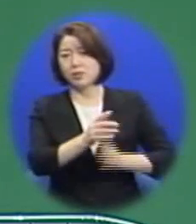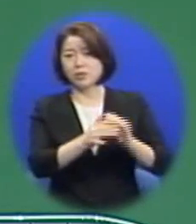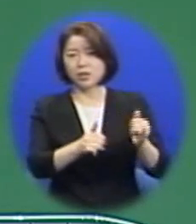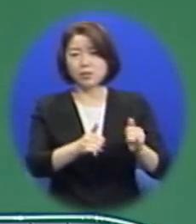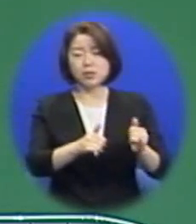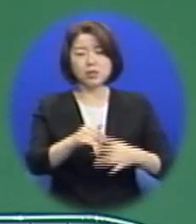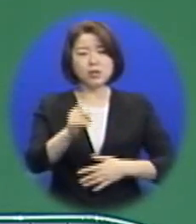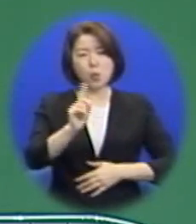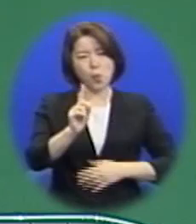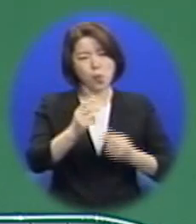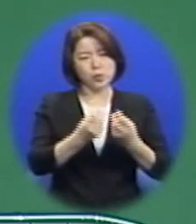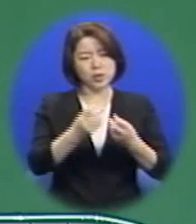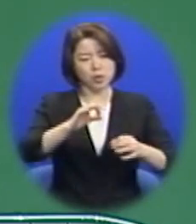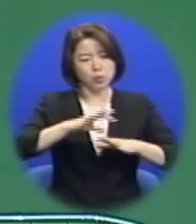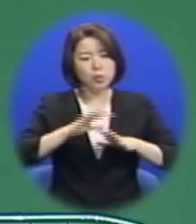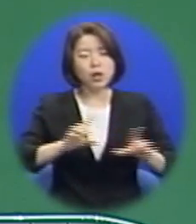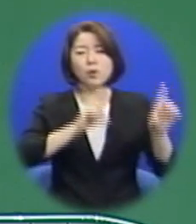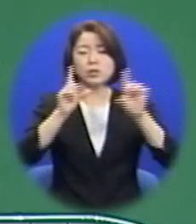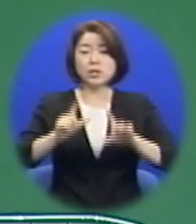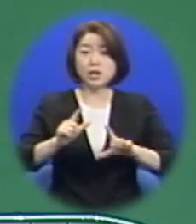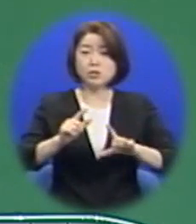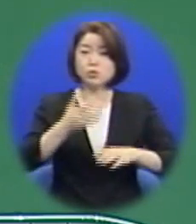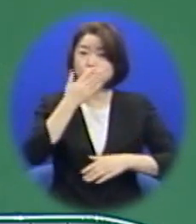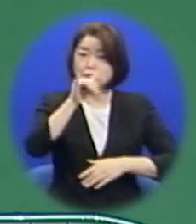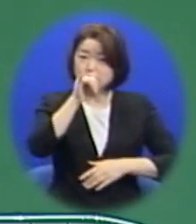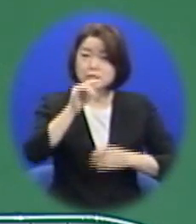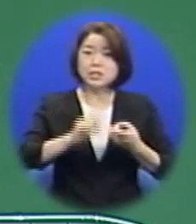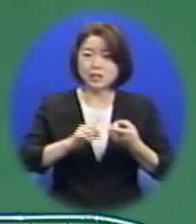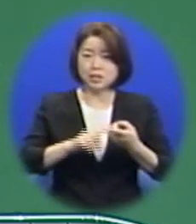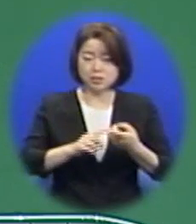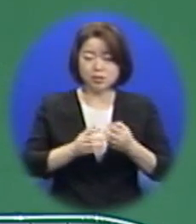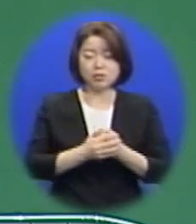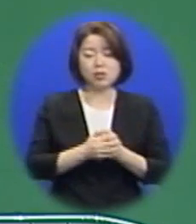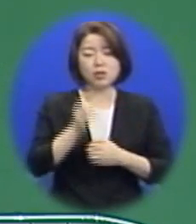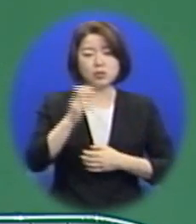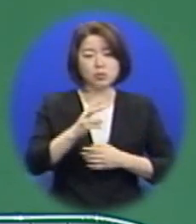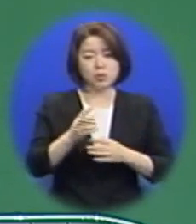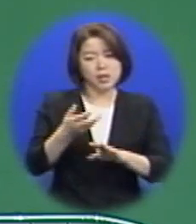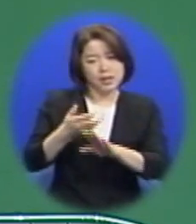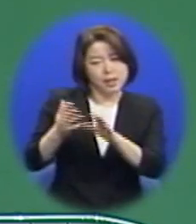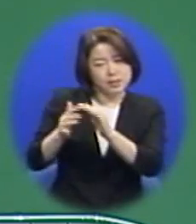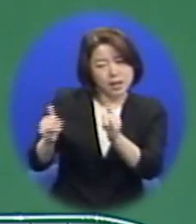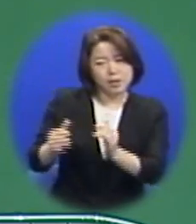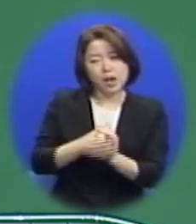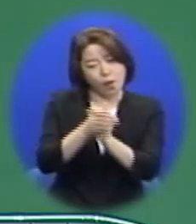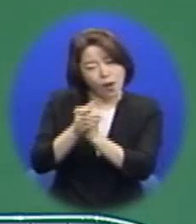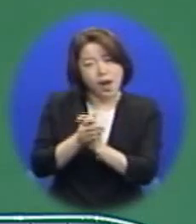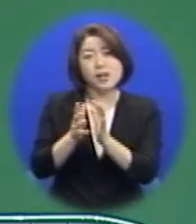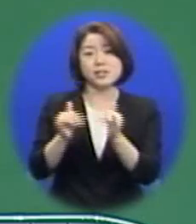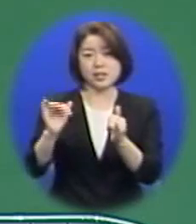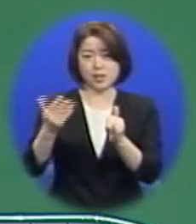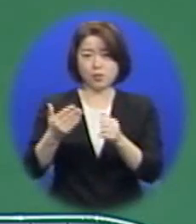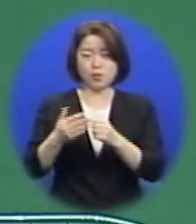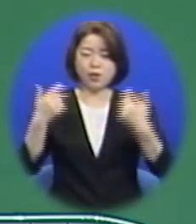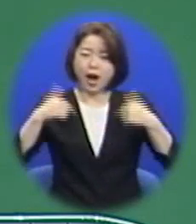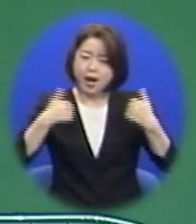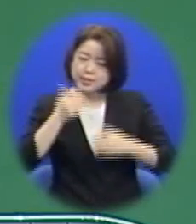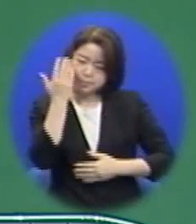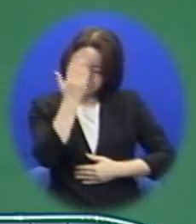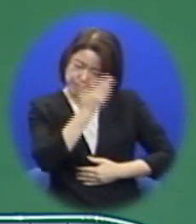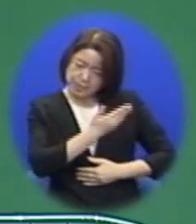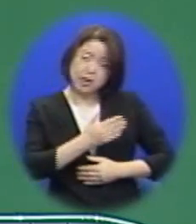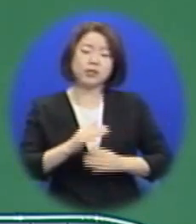저렇게 놀라운 삶을 사는가? 사람들과 화해자가 되고 그리고 늘 정결한 삶을